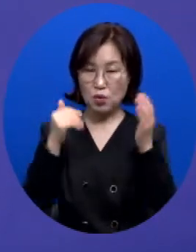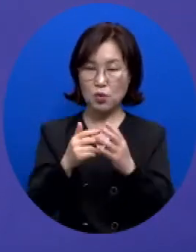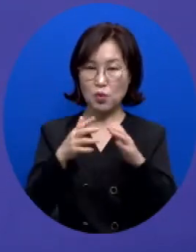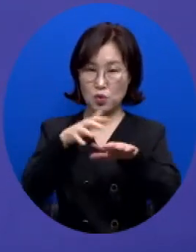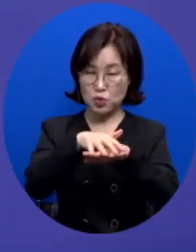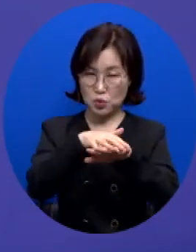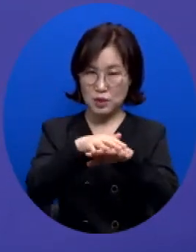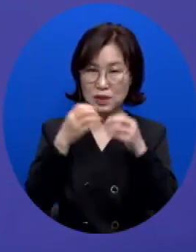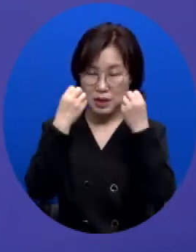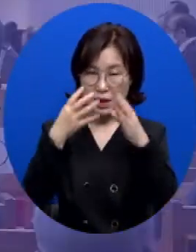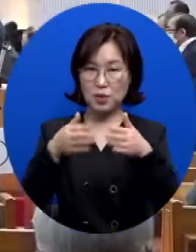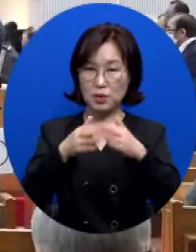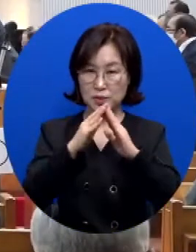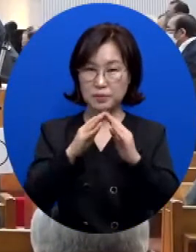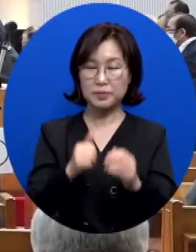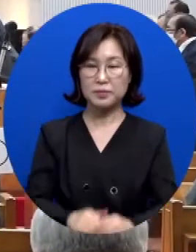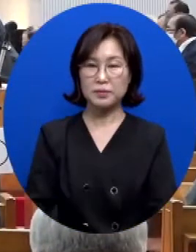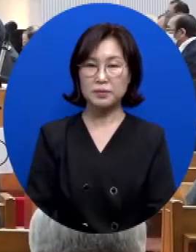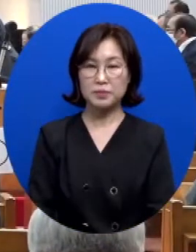이어갔습니다